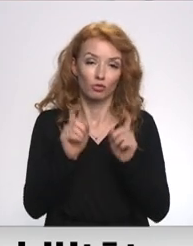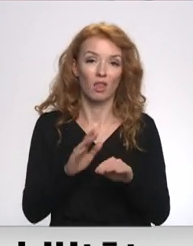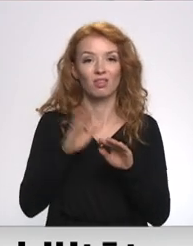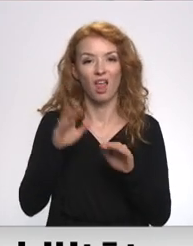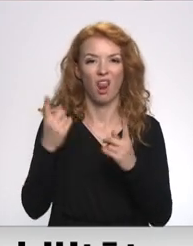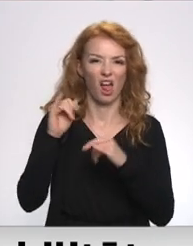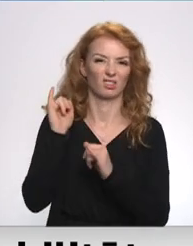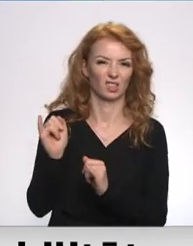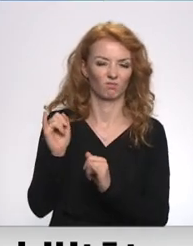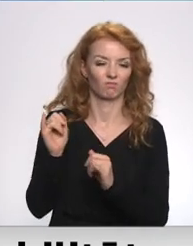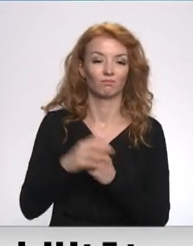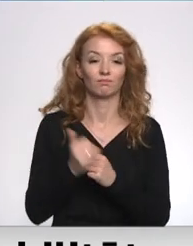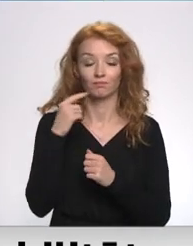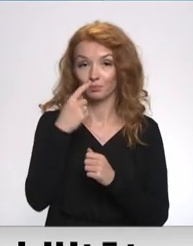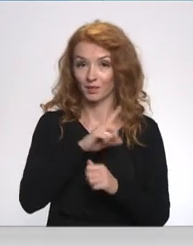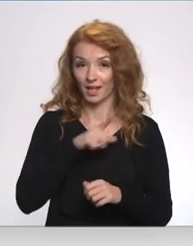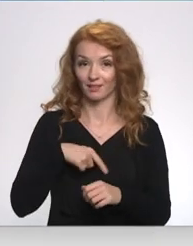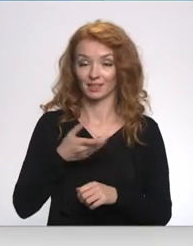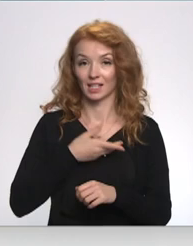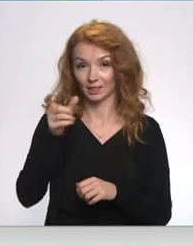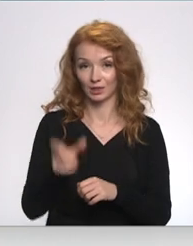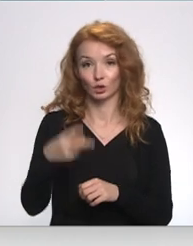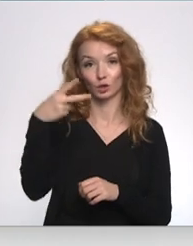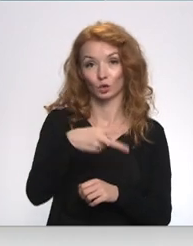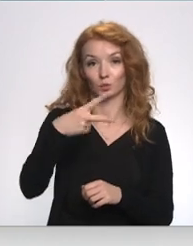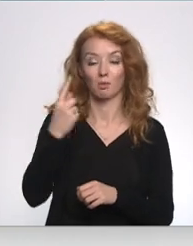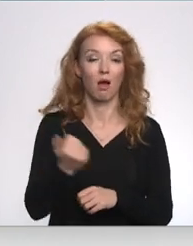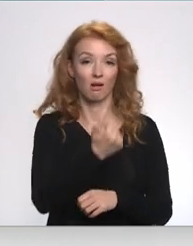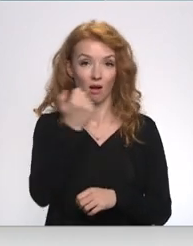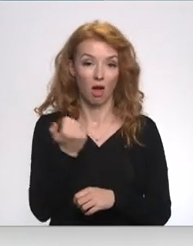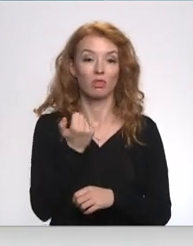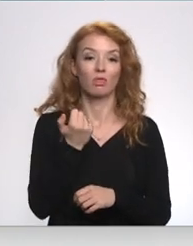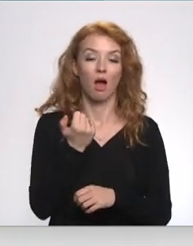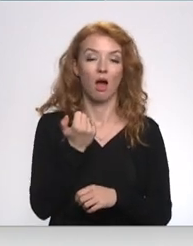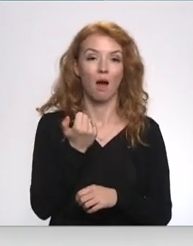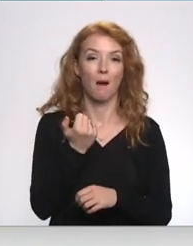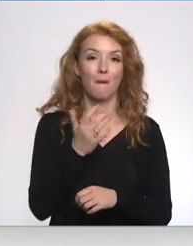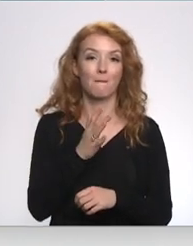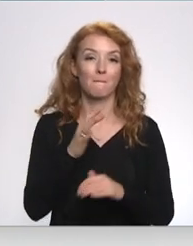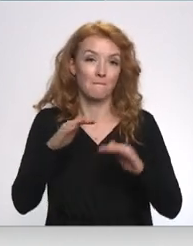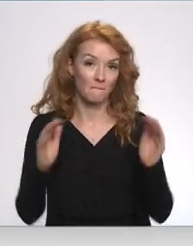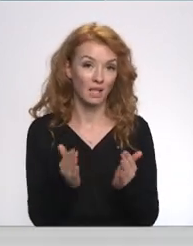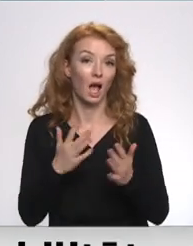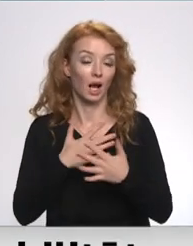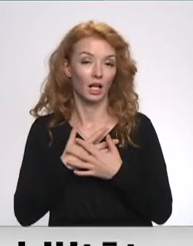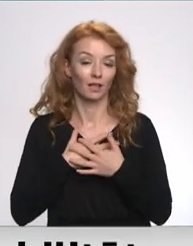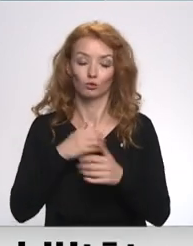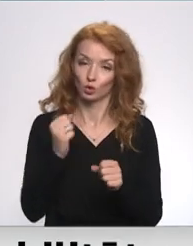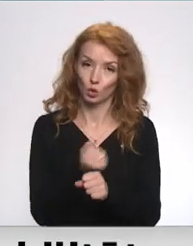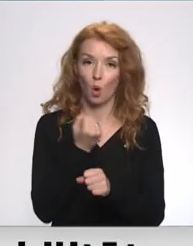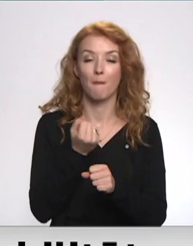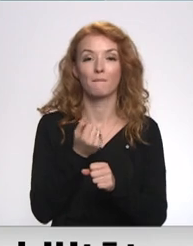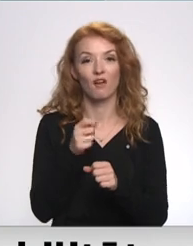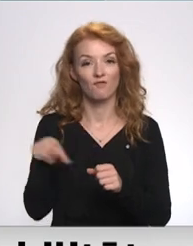laika apstākļos. Latvijas iedzīvotājs 21. Gadā. Viņš, lai arī viņš bija mazāk aktīvs, tomēr viņš